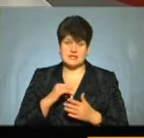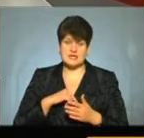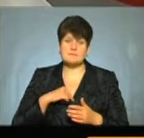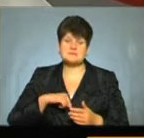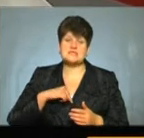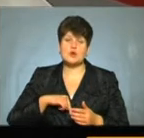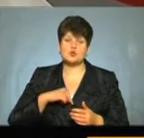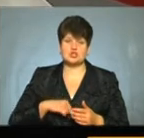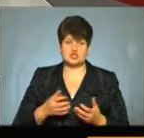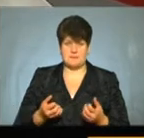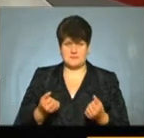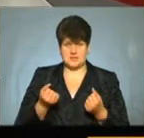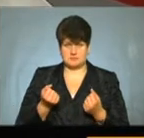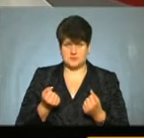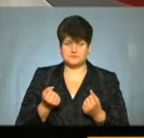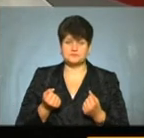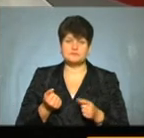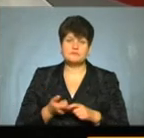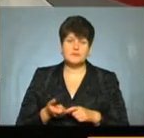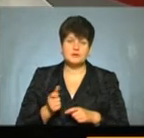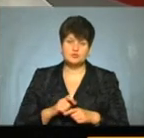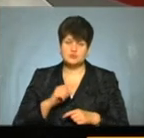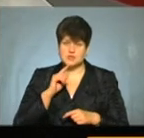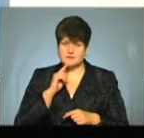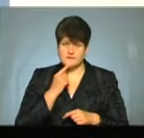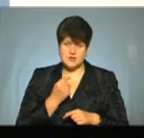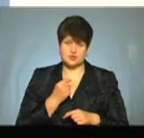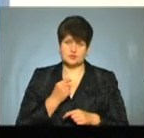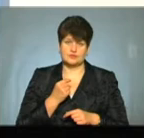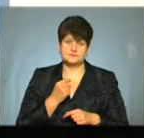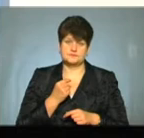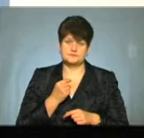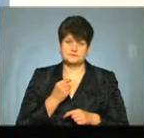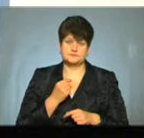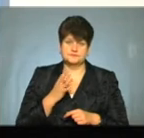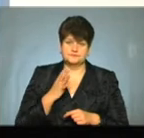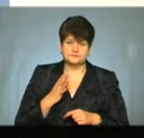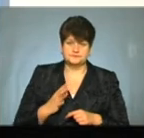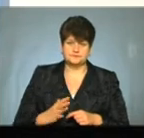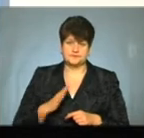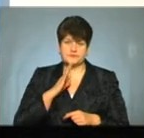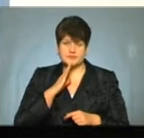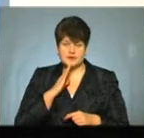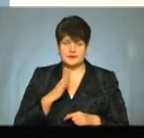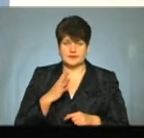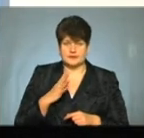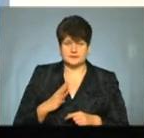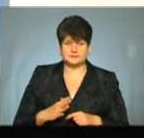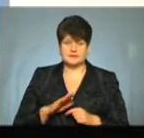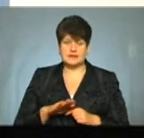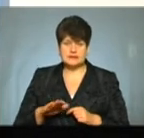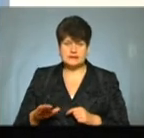психологічна підтримка, оскільки дуже важко переносять це не тільки жінки, а й діти.